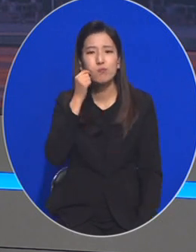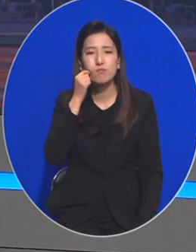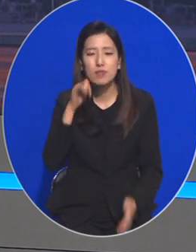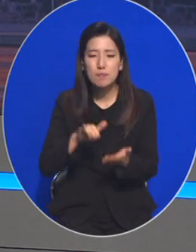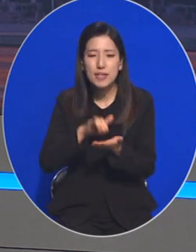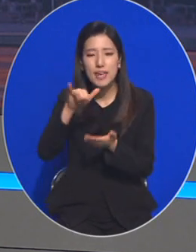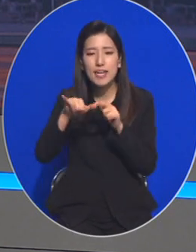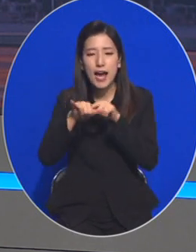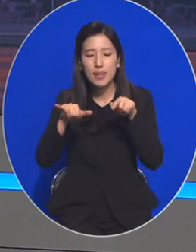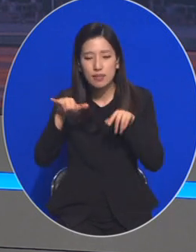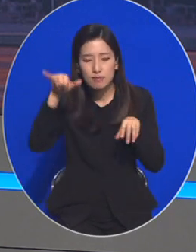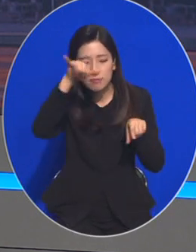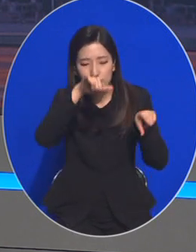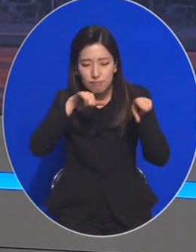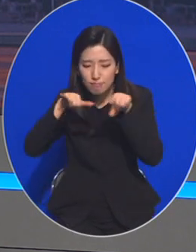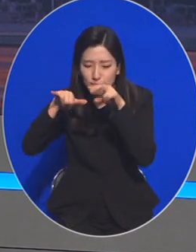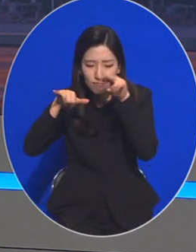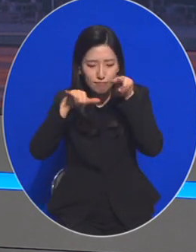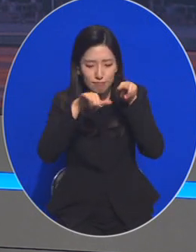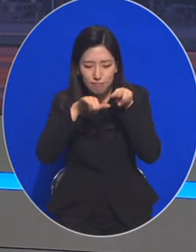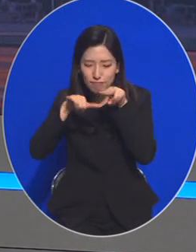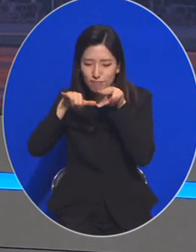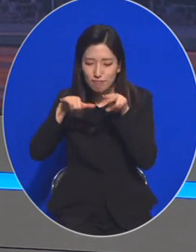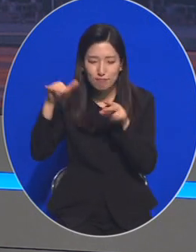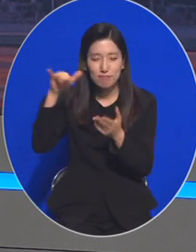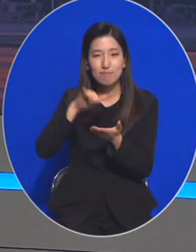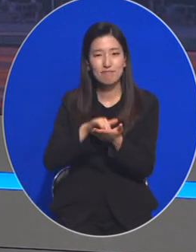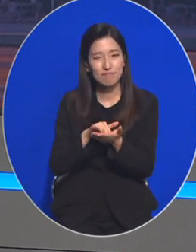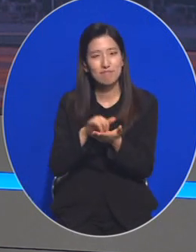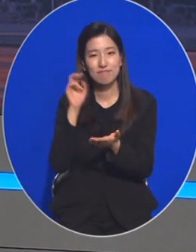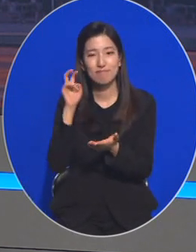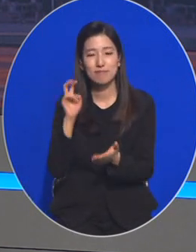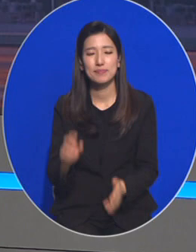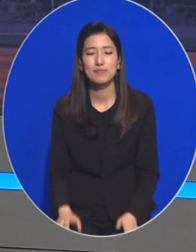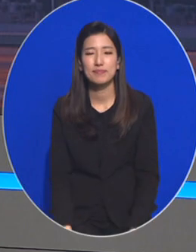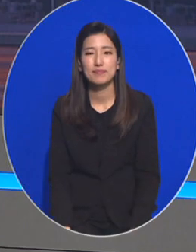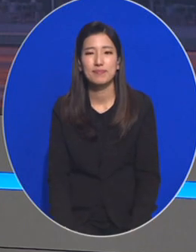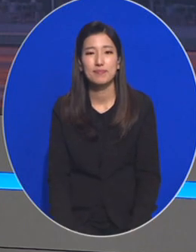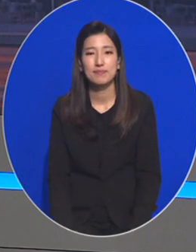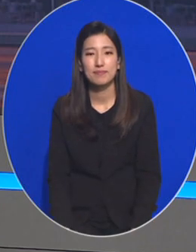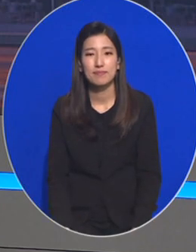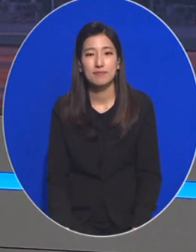방법으로 아쉬움을 달래야 할 것 같습니다. 지금까지 뉴스 앵커였습니다.